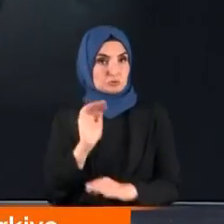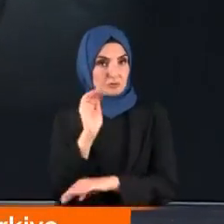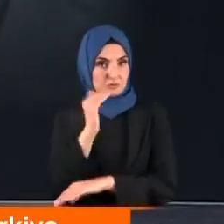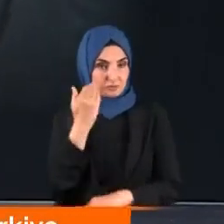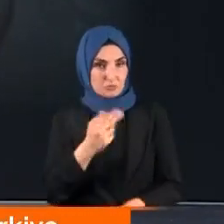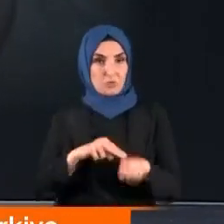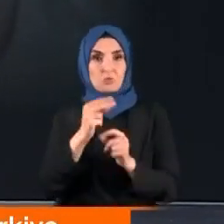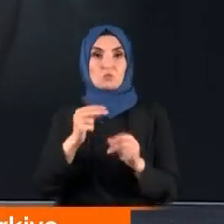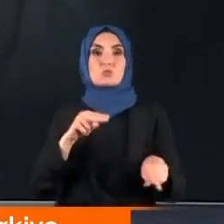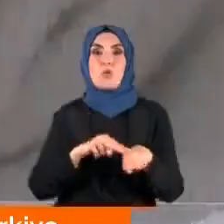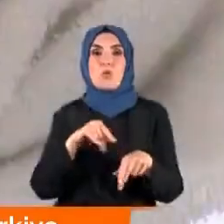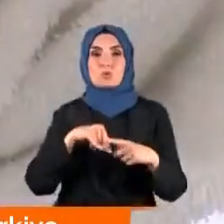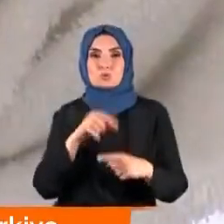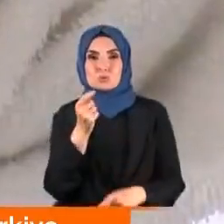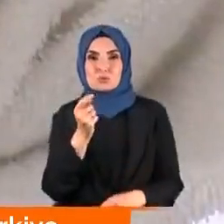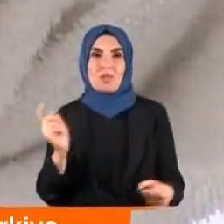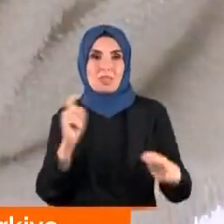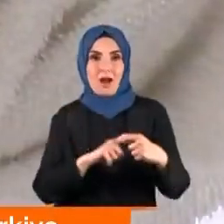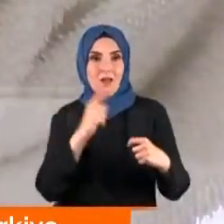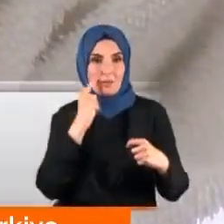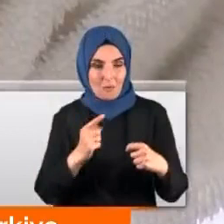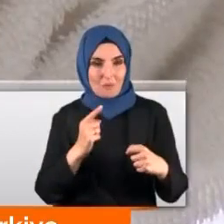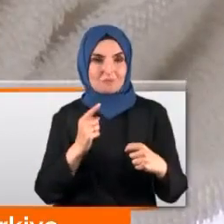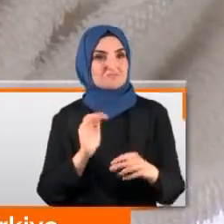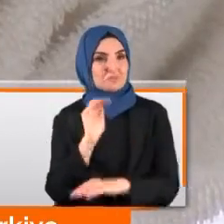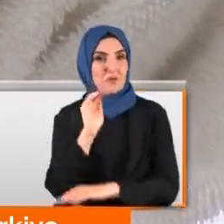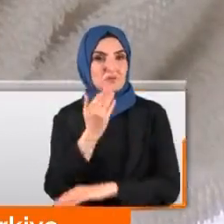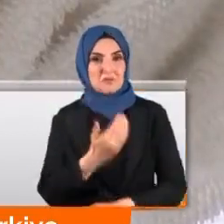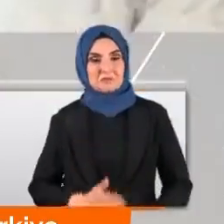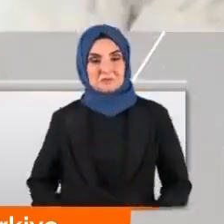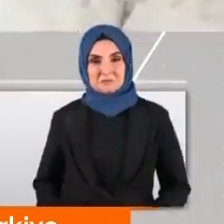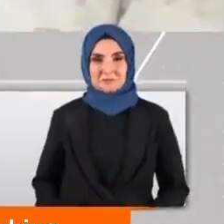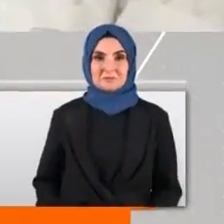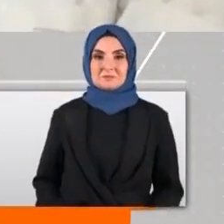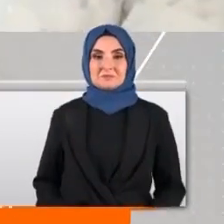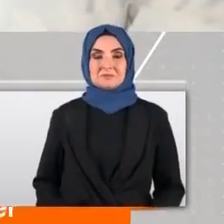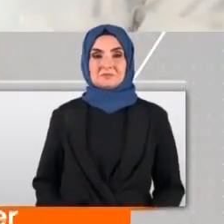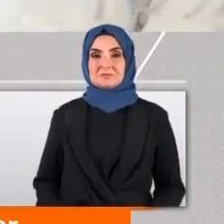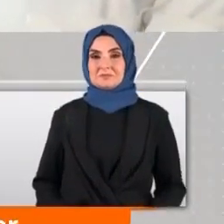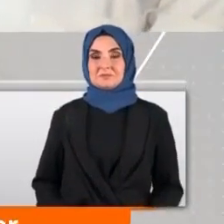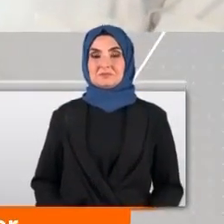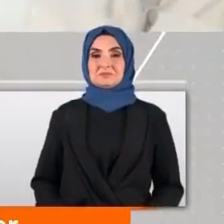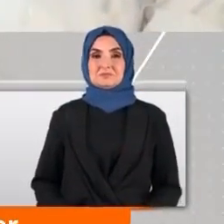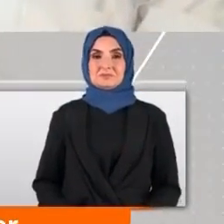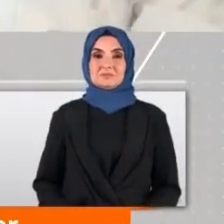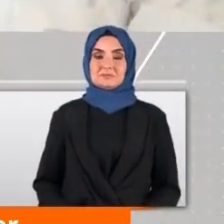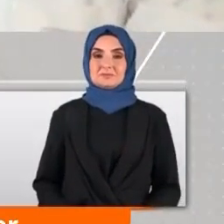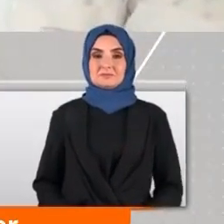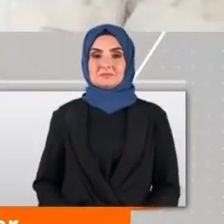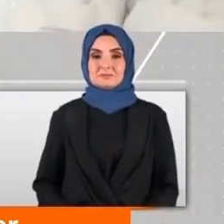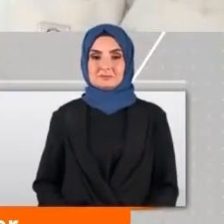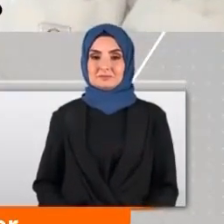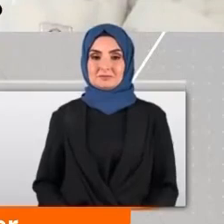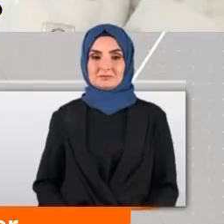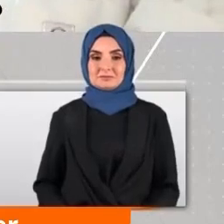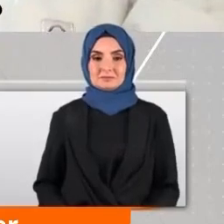gerçek oldu. kadar düşük haftadaki bir bebekte bu noktaya